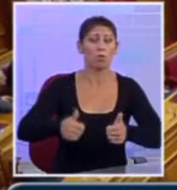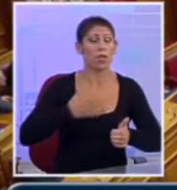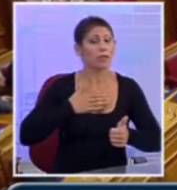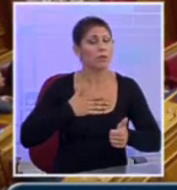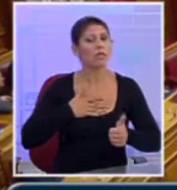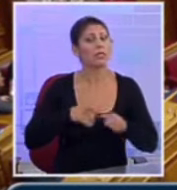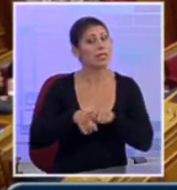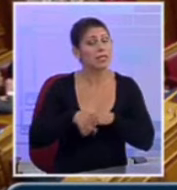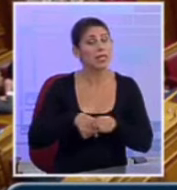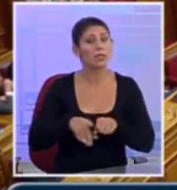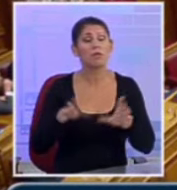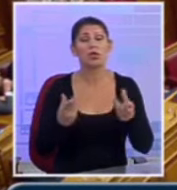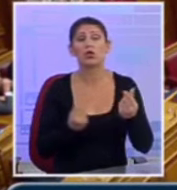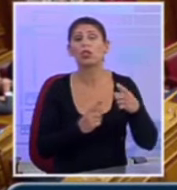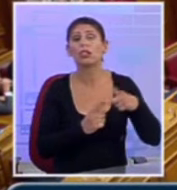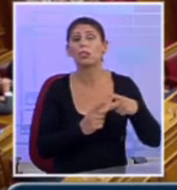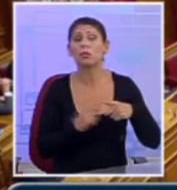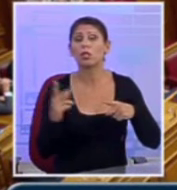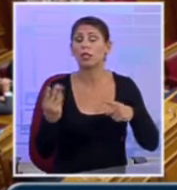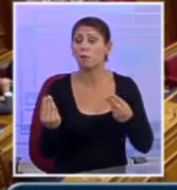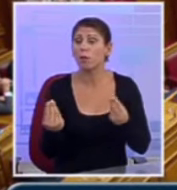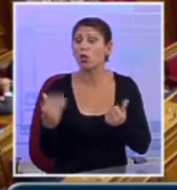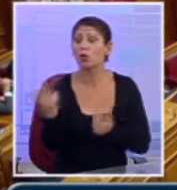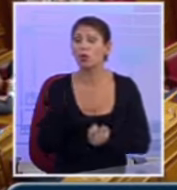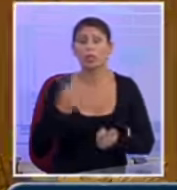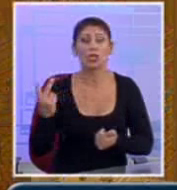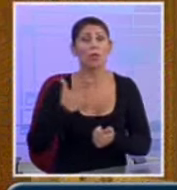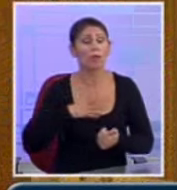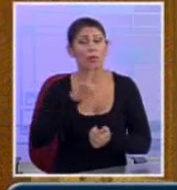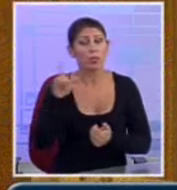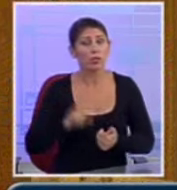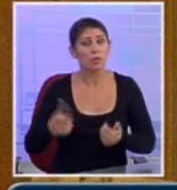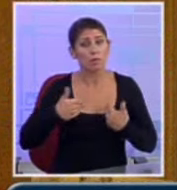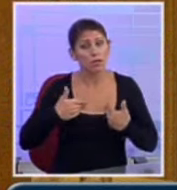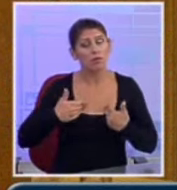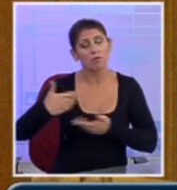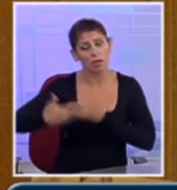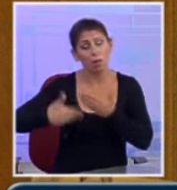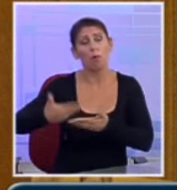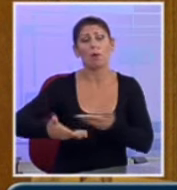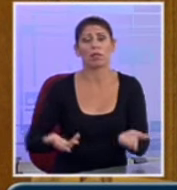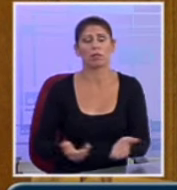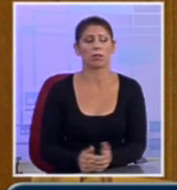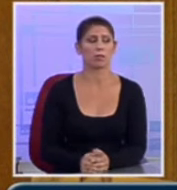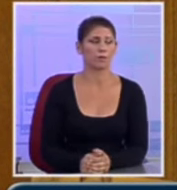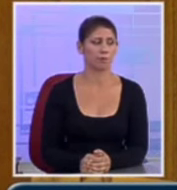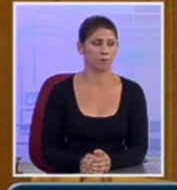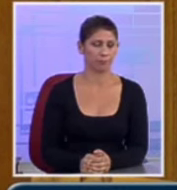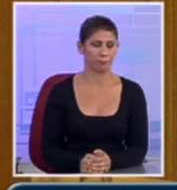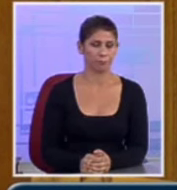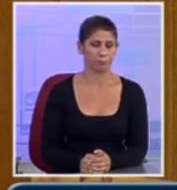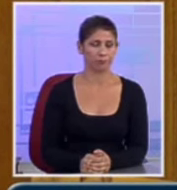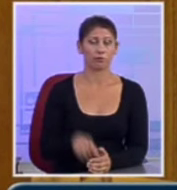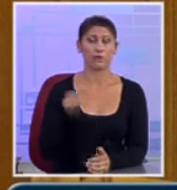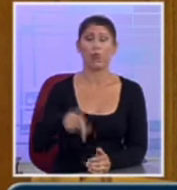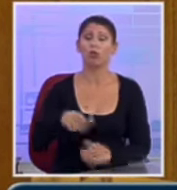σε συνάρτηση με τον τύπο και την ποιότητα της κοινωνίας που θέλουμε να ζούμε εμείς και οι επόμενες γενιές. Και αυτό